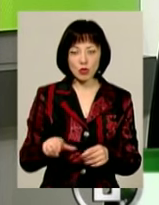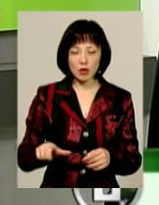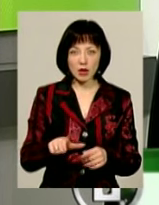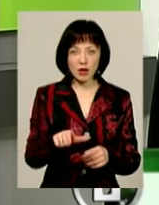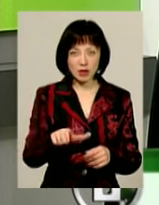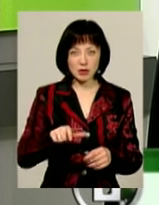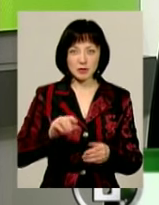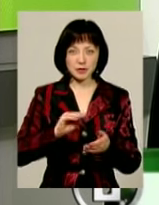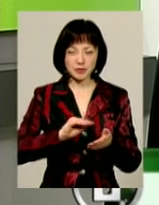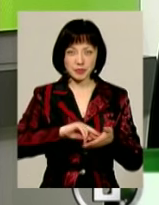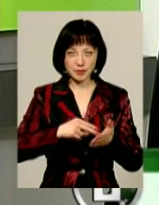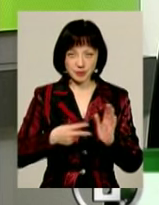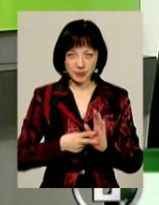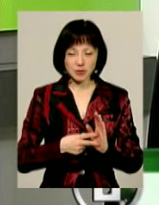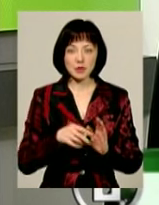і